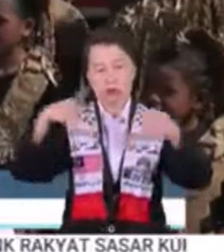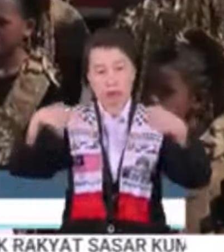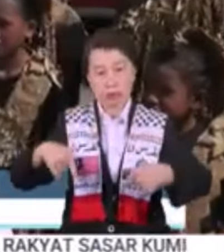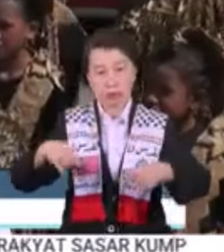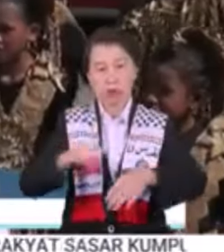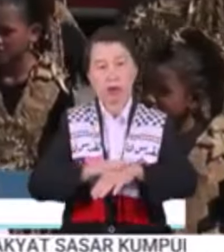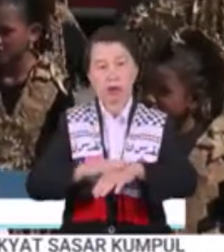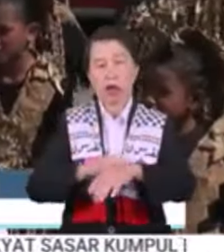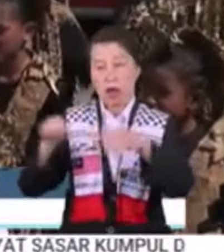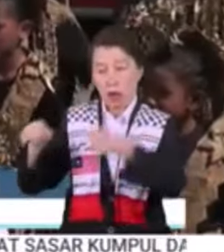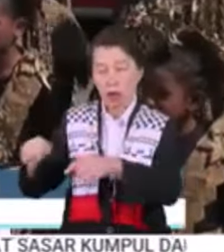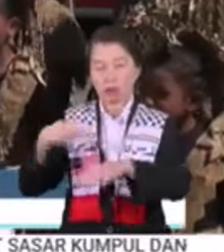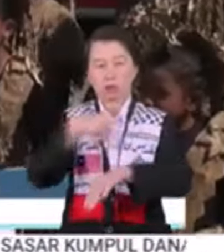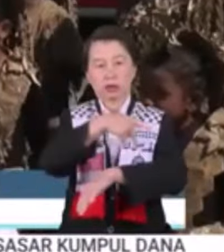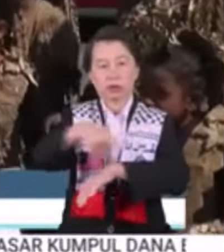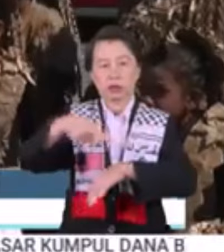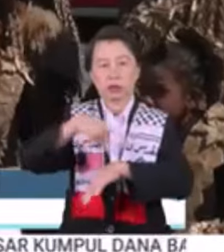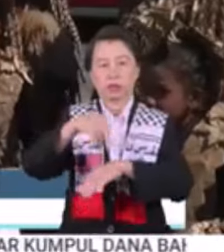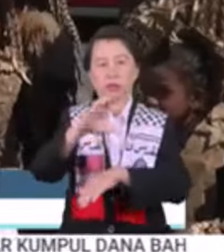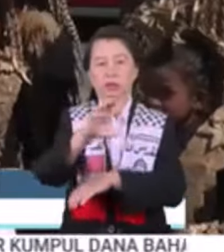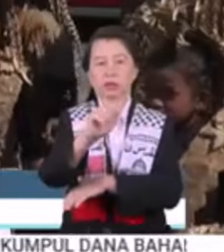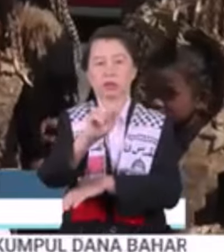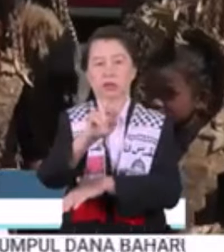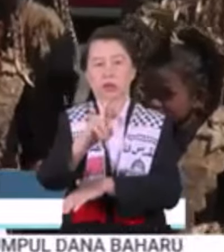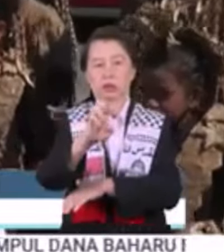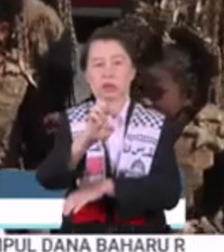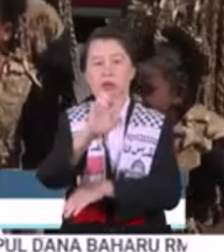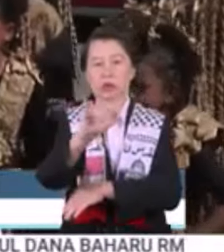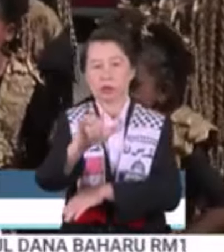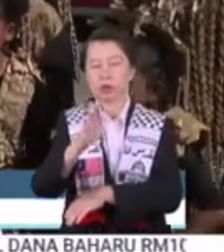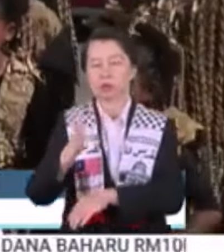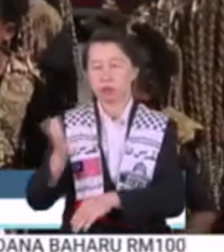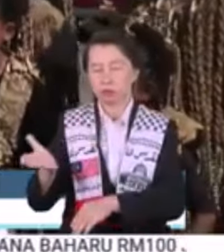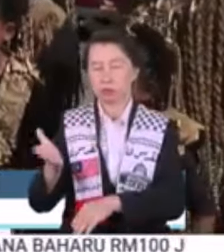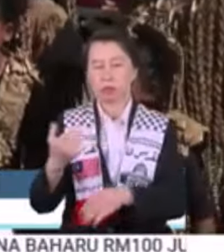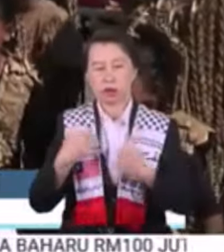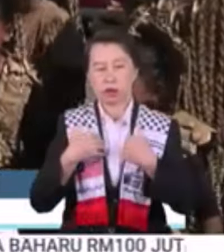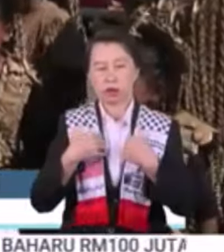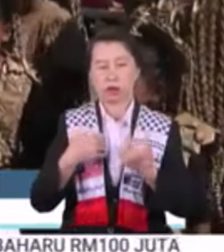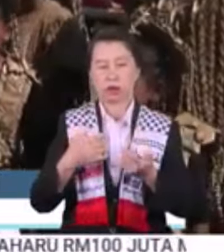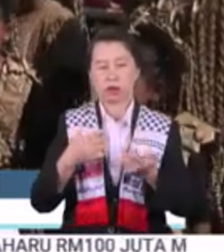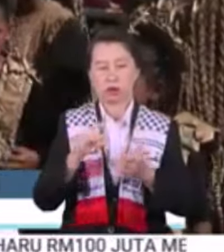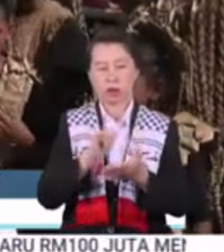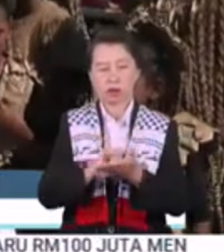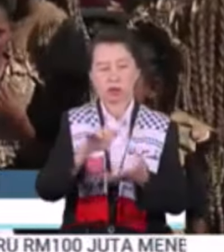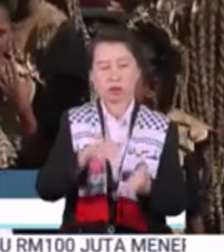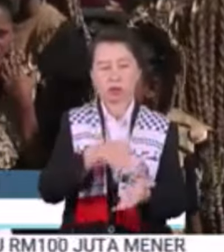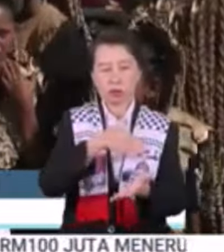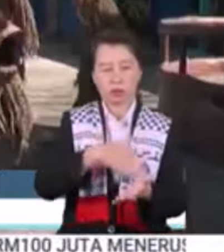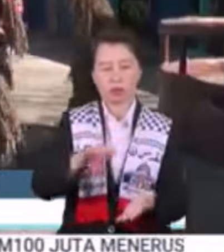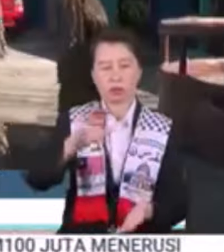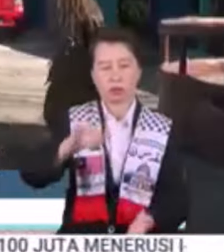ni hanya ada di Pulau Keri dan keunikan Pulau Keri adalah di antaranya ialah topeng dan juga tarian Juoh.